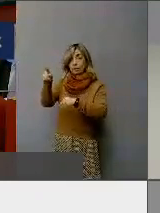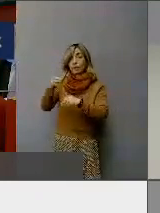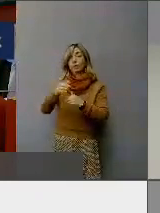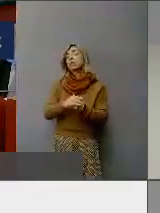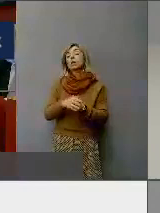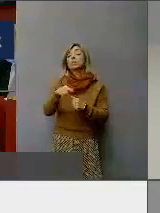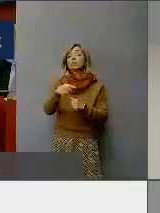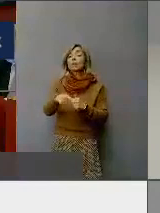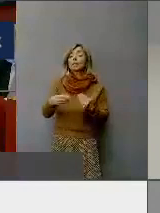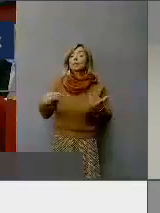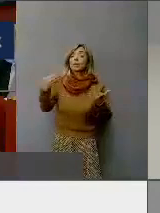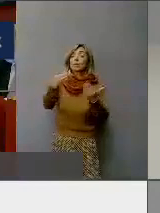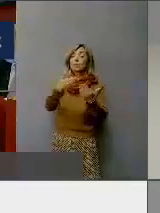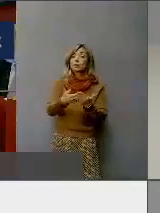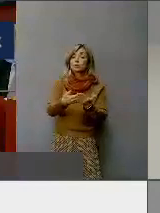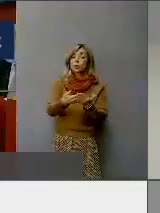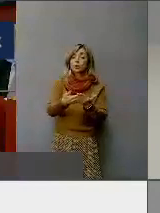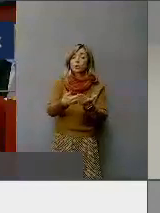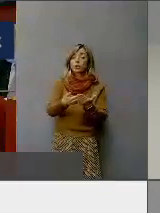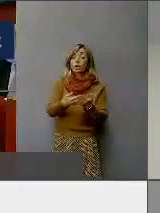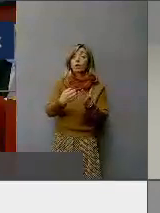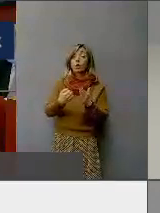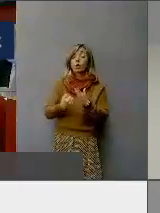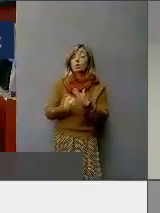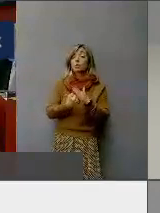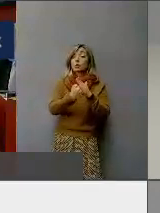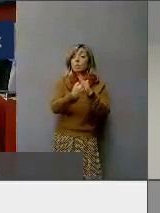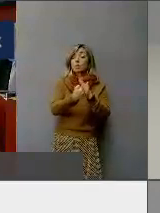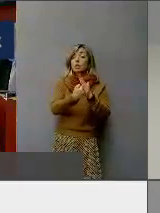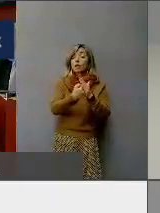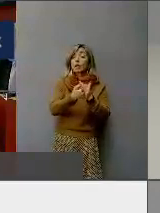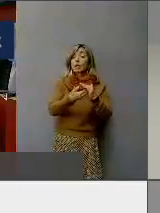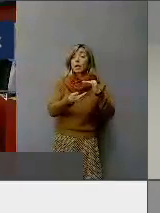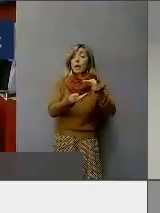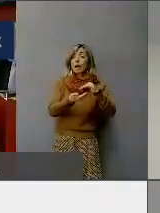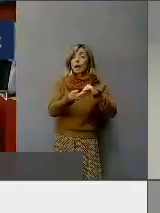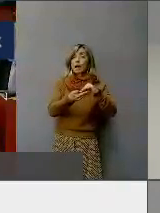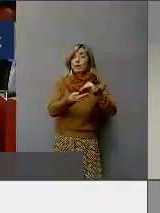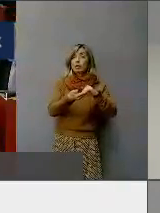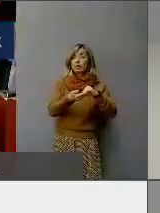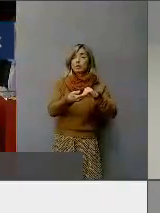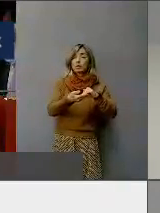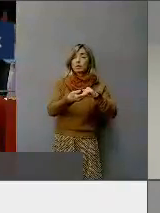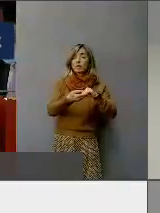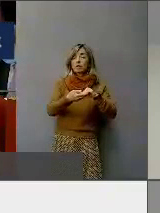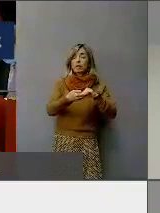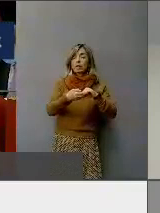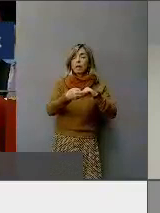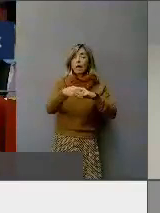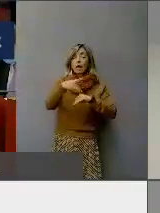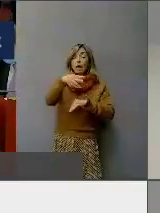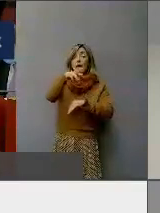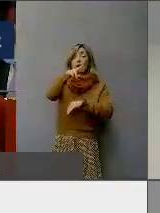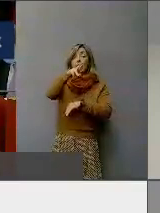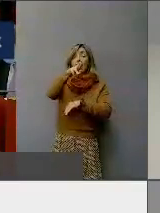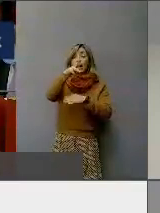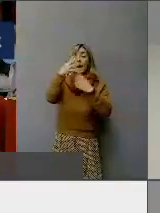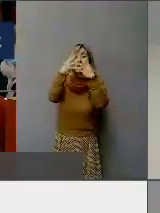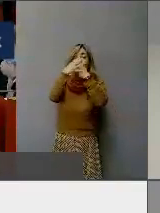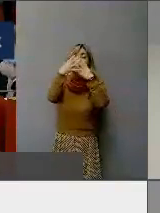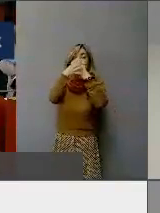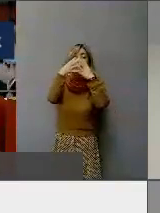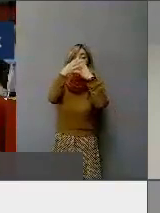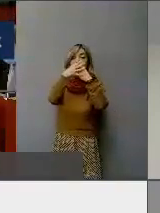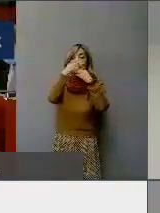emozioni viene sottolineato è supportata dall'associazione retinite pigmentosa ligure e dalla unione italiana ciechi e